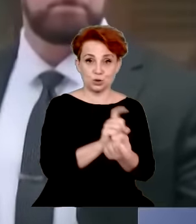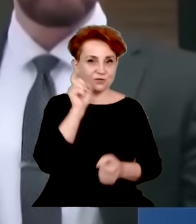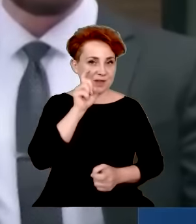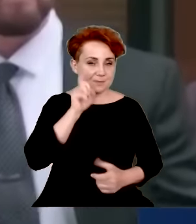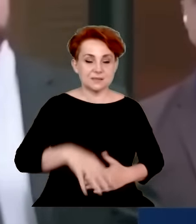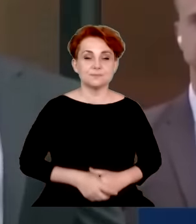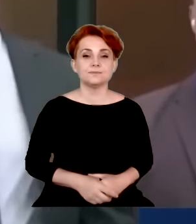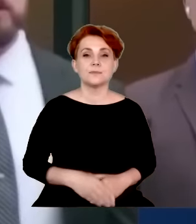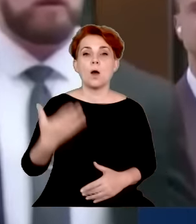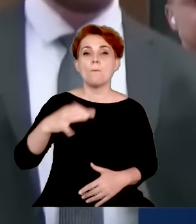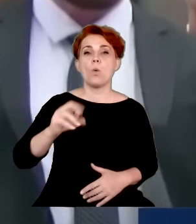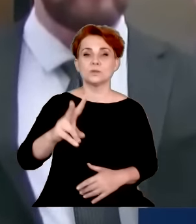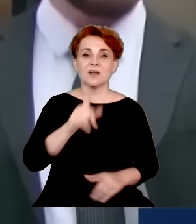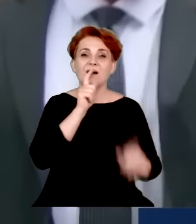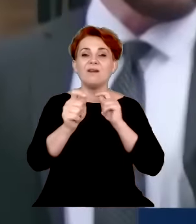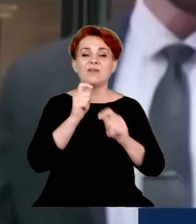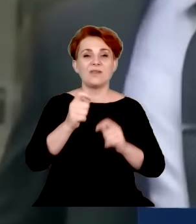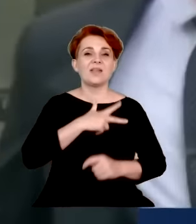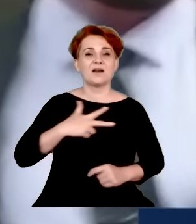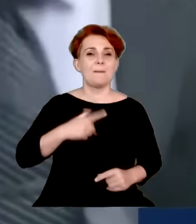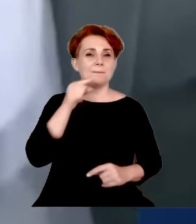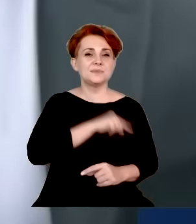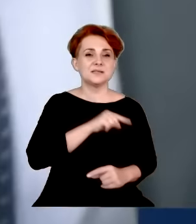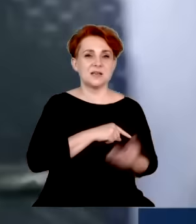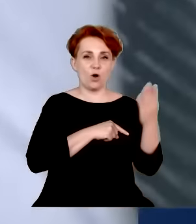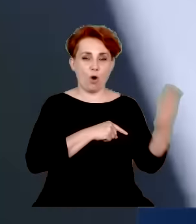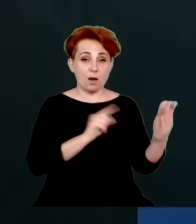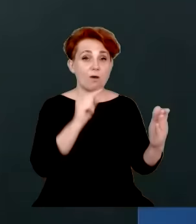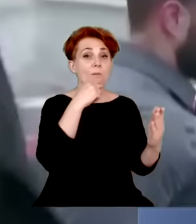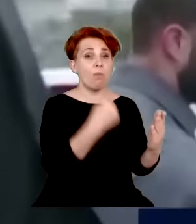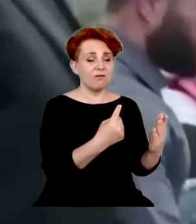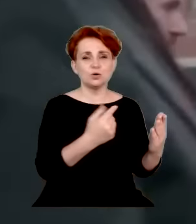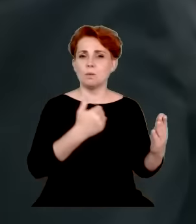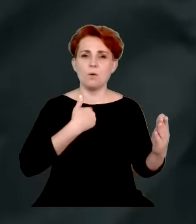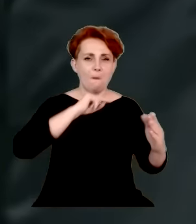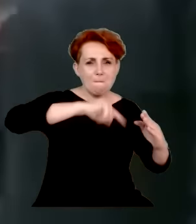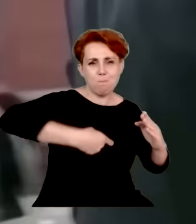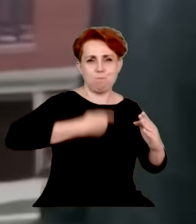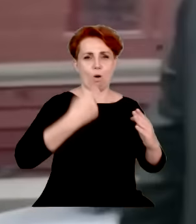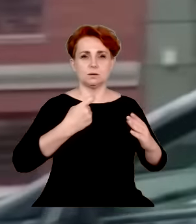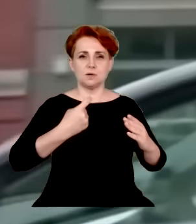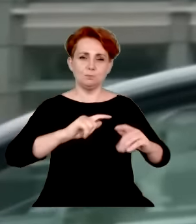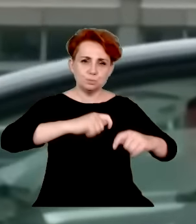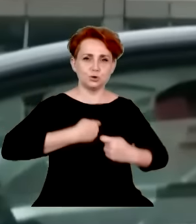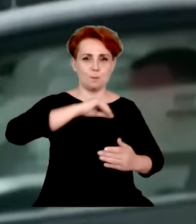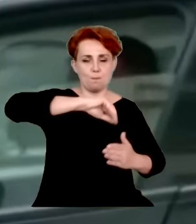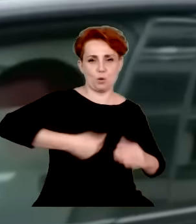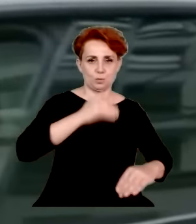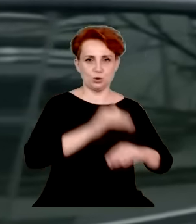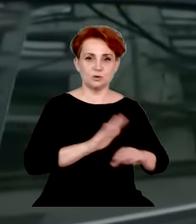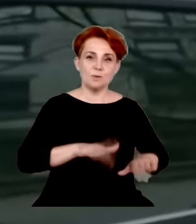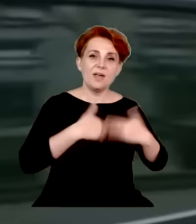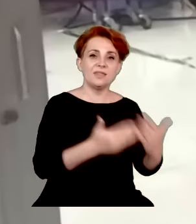Elon Musk w wywiadzie z kanadyjskim psychologiem Jordanem Petersonem wyznał, że został podstępnie nakłoniony do podpisania zgody na podanie swojemu synowi